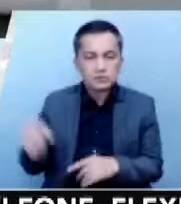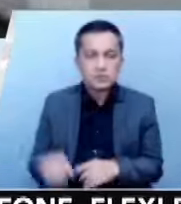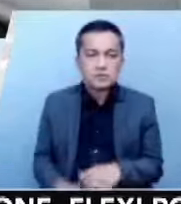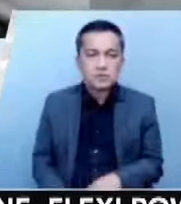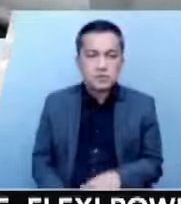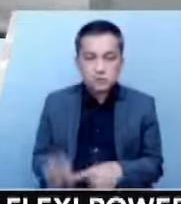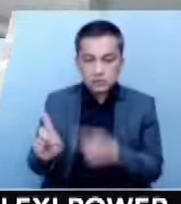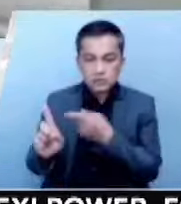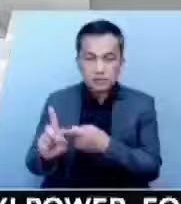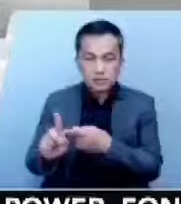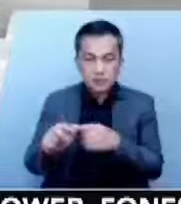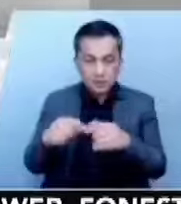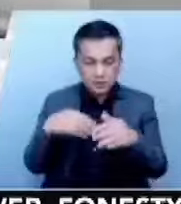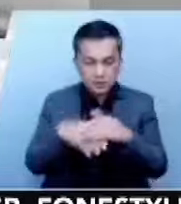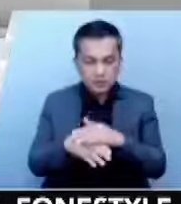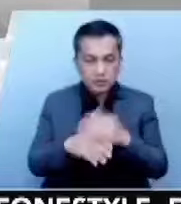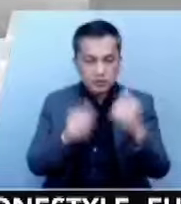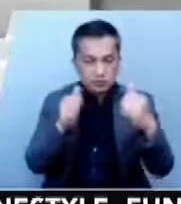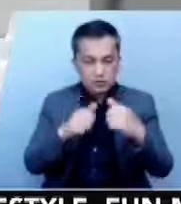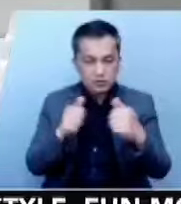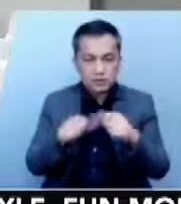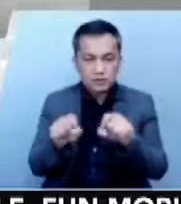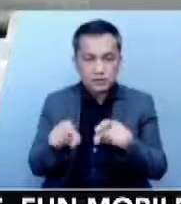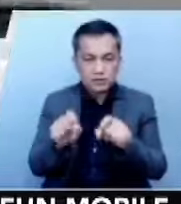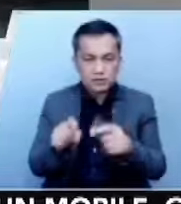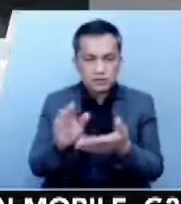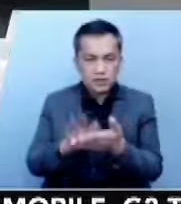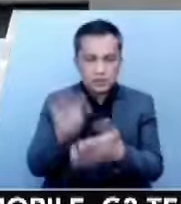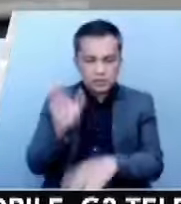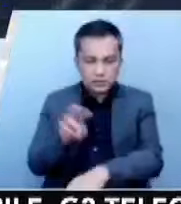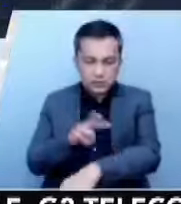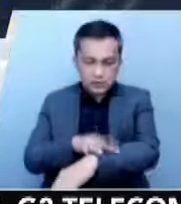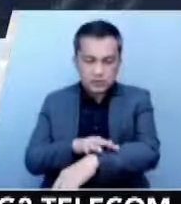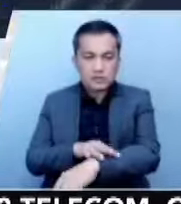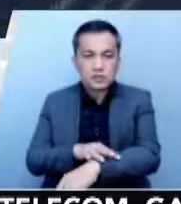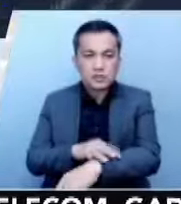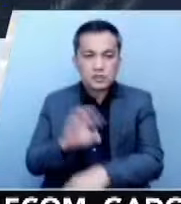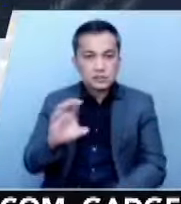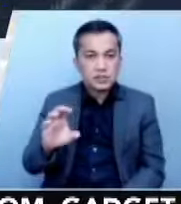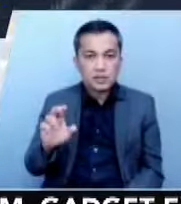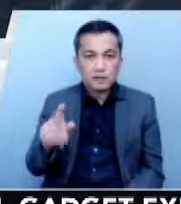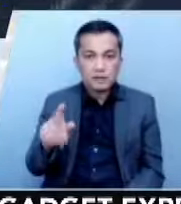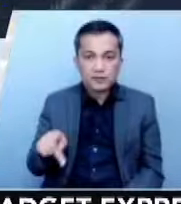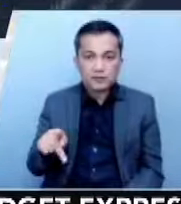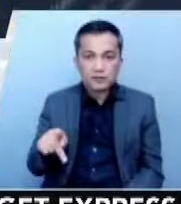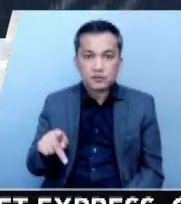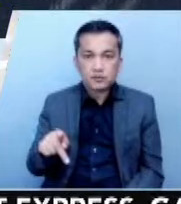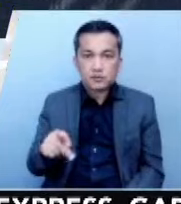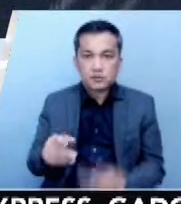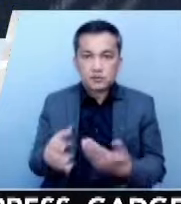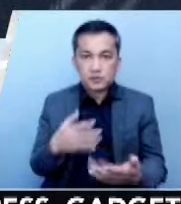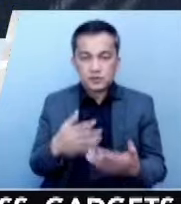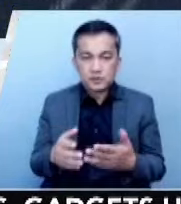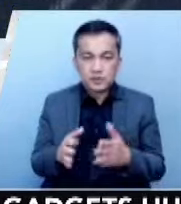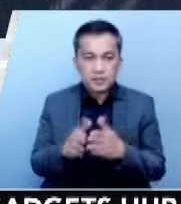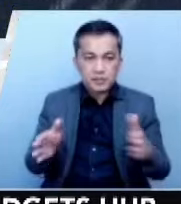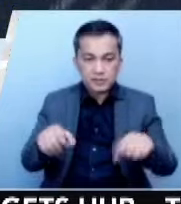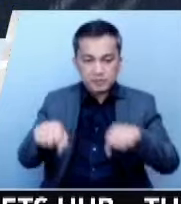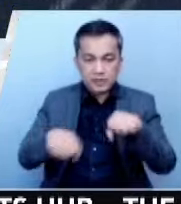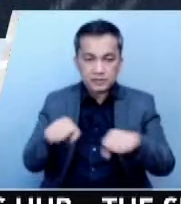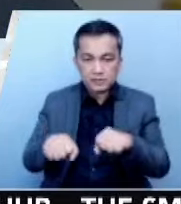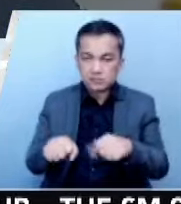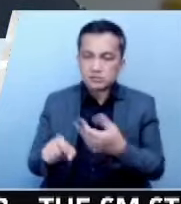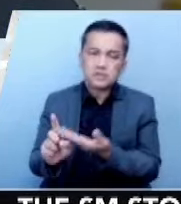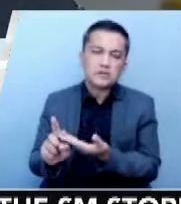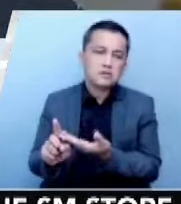ng suspect ang bentahan ng mga mamahaling relo, cellphone, pati ang big bike na ito pinagdiskitahan din daw ng